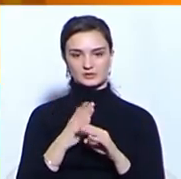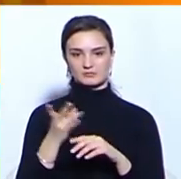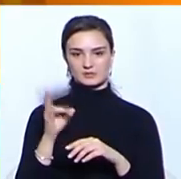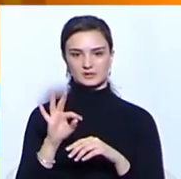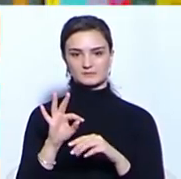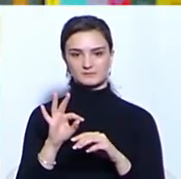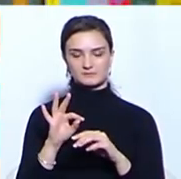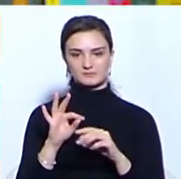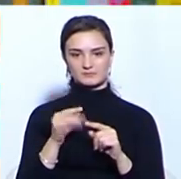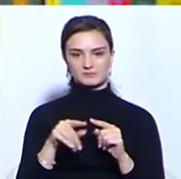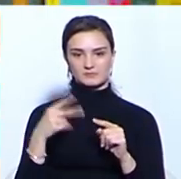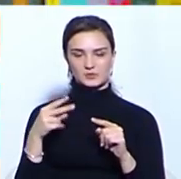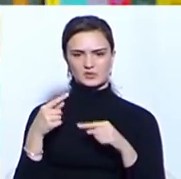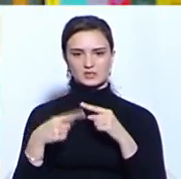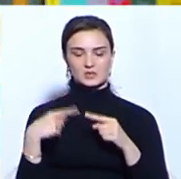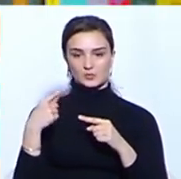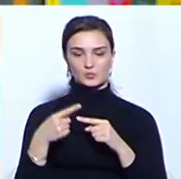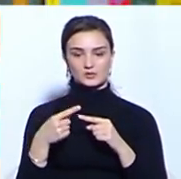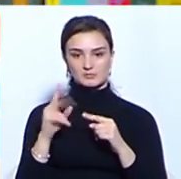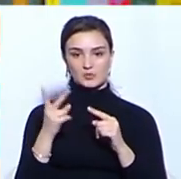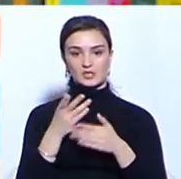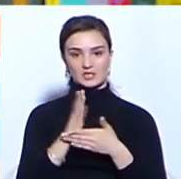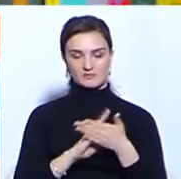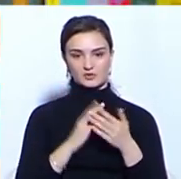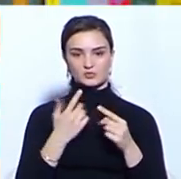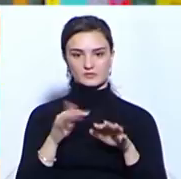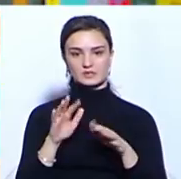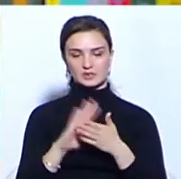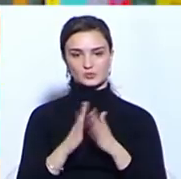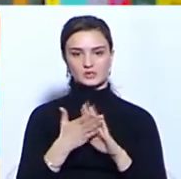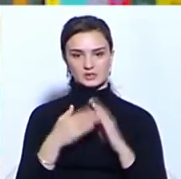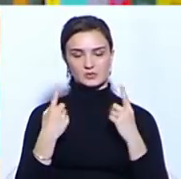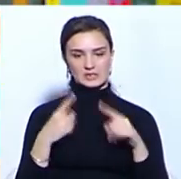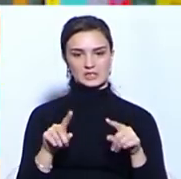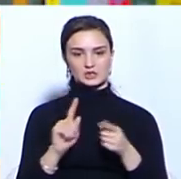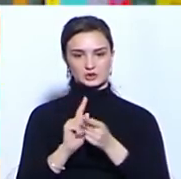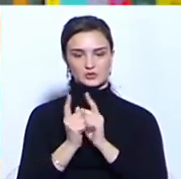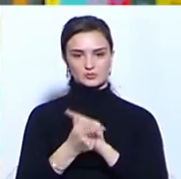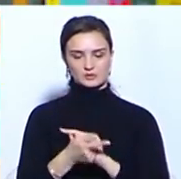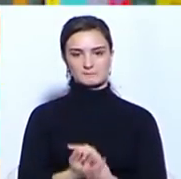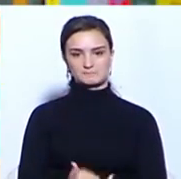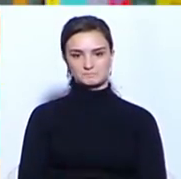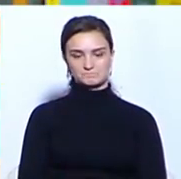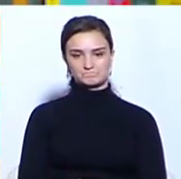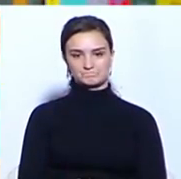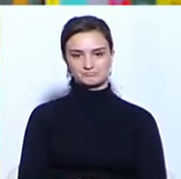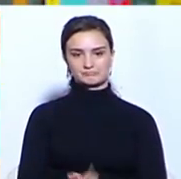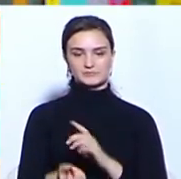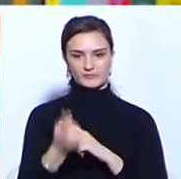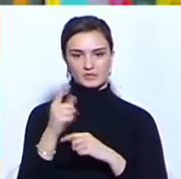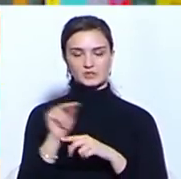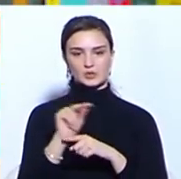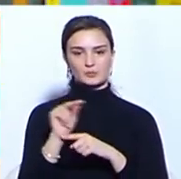მაგრამ მე-20 საუკუნის მეორე ნახევარში უკვე სიტუაციამ დაიწყო რადიკალურად შეცვლა. გაჩნდა